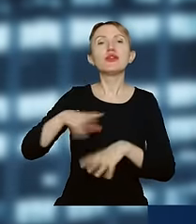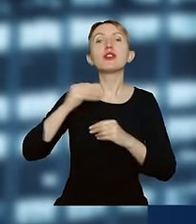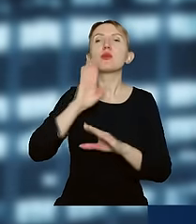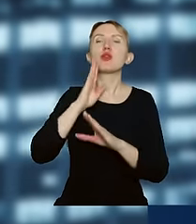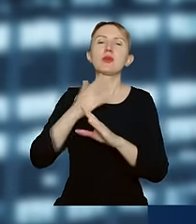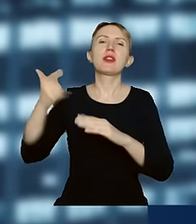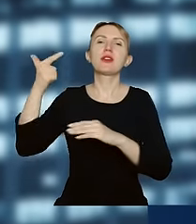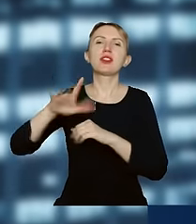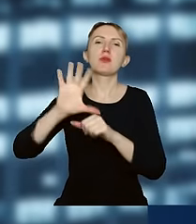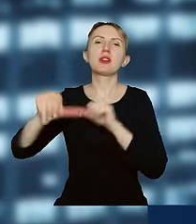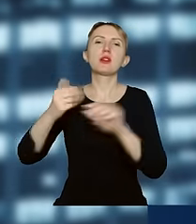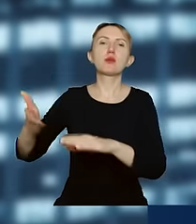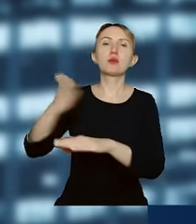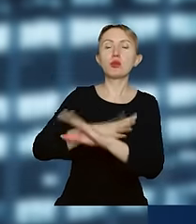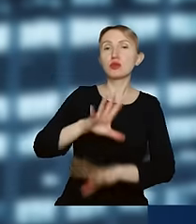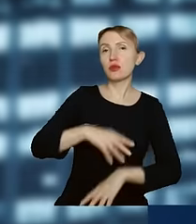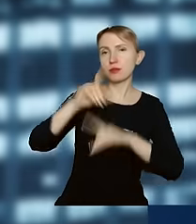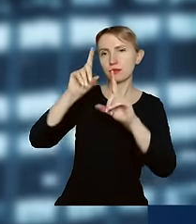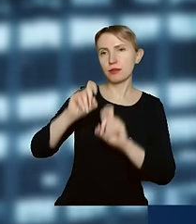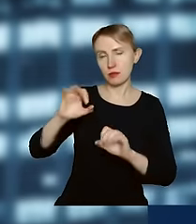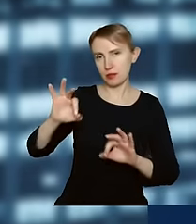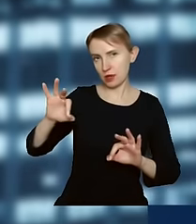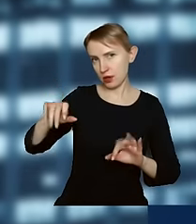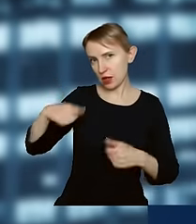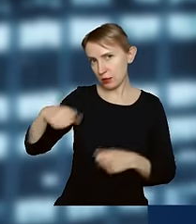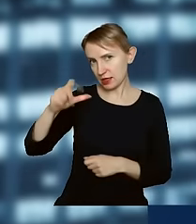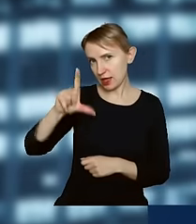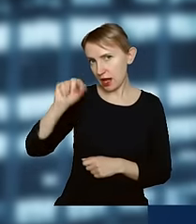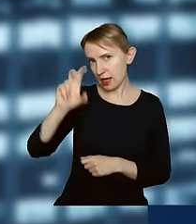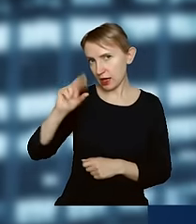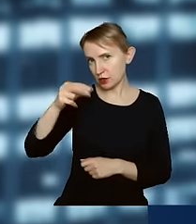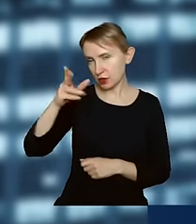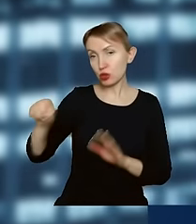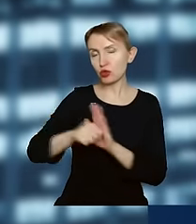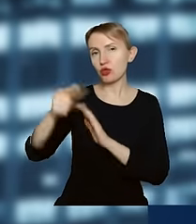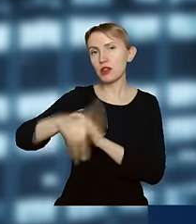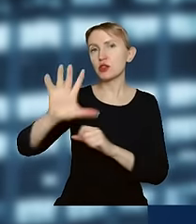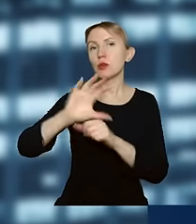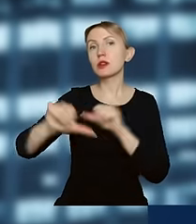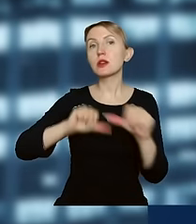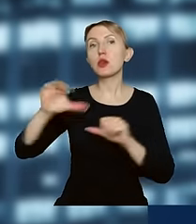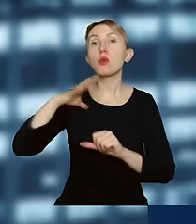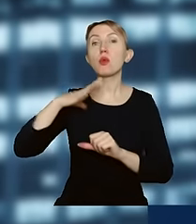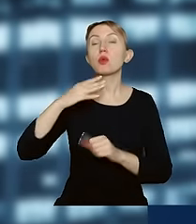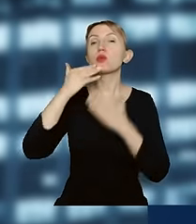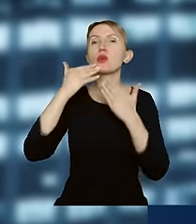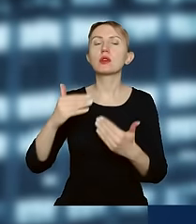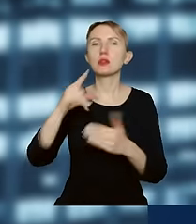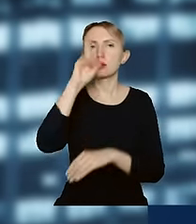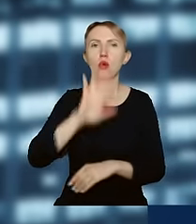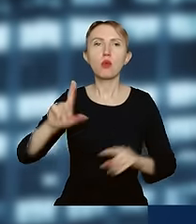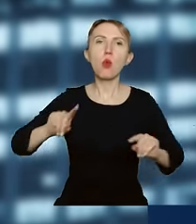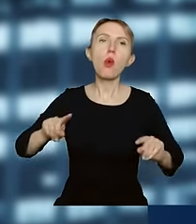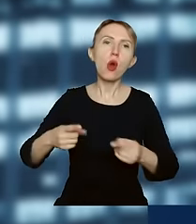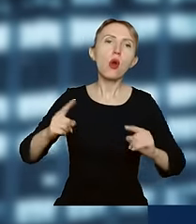bo przypomnę, że to święto ustanowione z inicjatywy prezydenta Lecha Kaczyńskiego. Do 2015 roku było obchodzone dzięki społecznym organizatorom